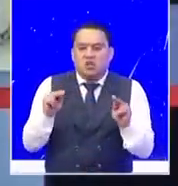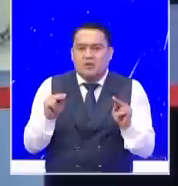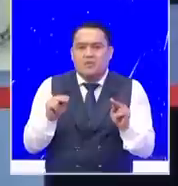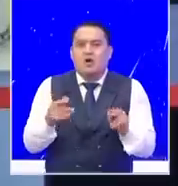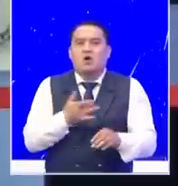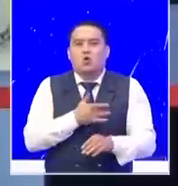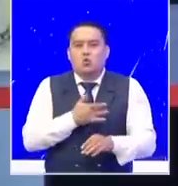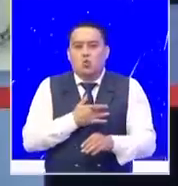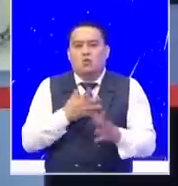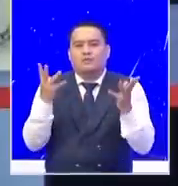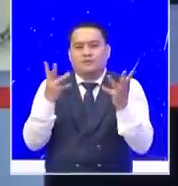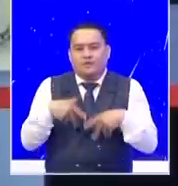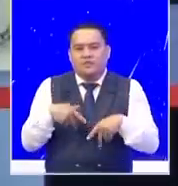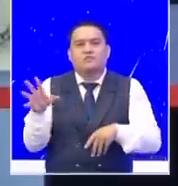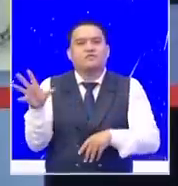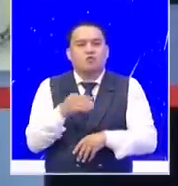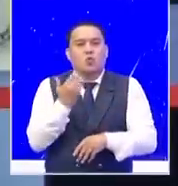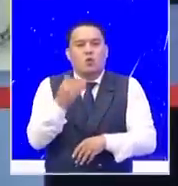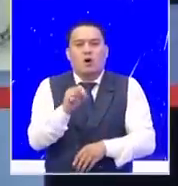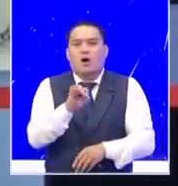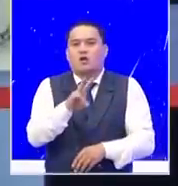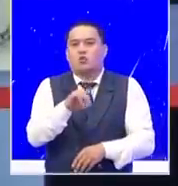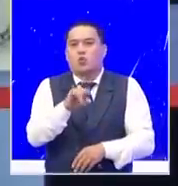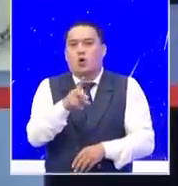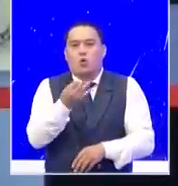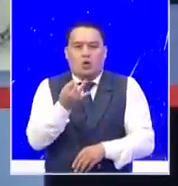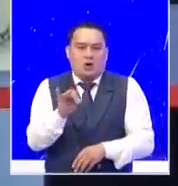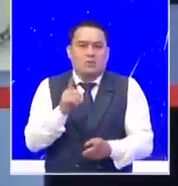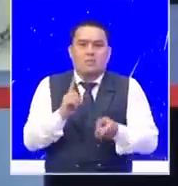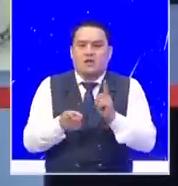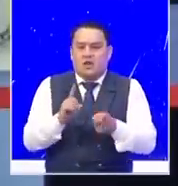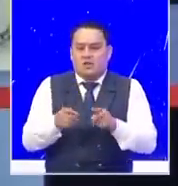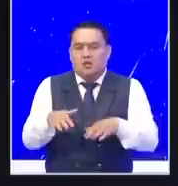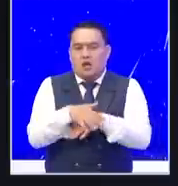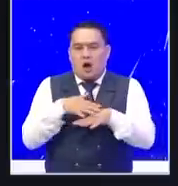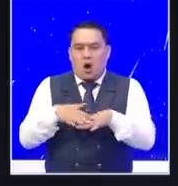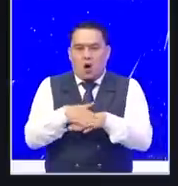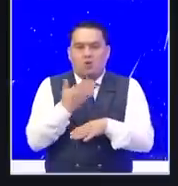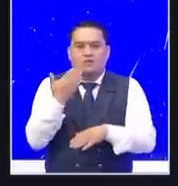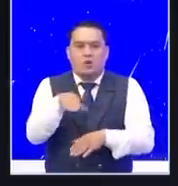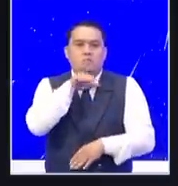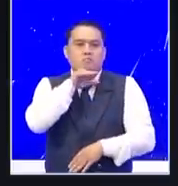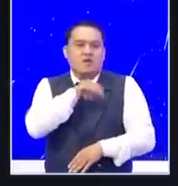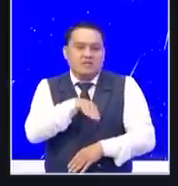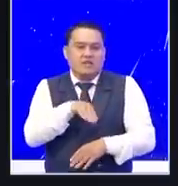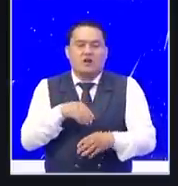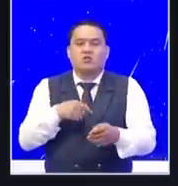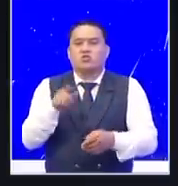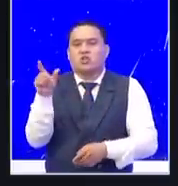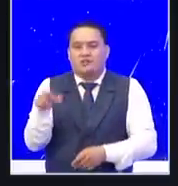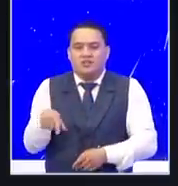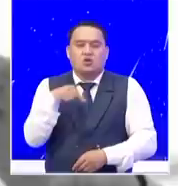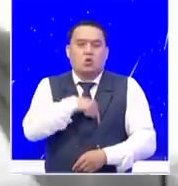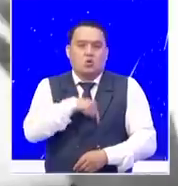покорило сердца многих телезрителей. «Айтуға оңай» стала по-настоящему народной благодаря его профессионализму и